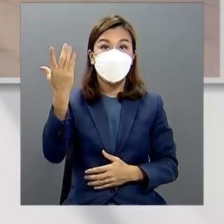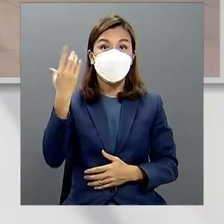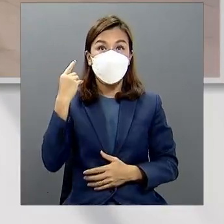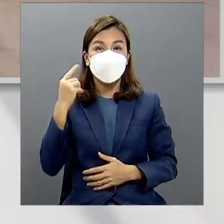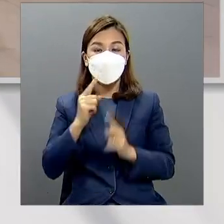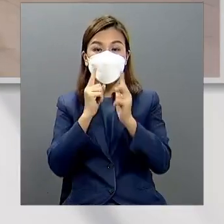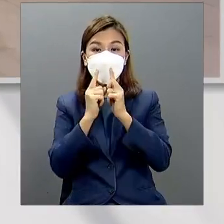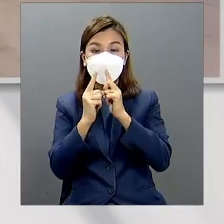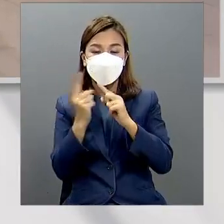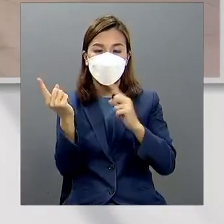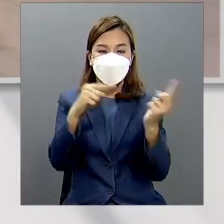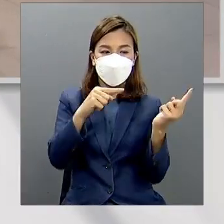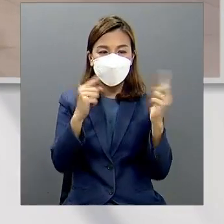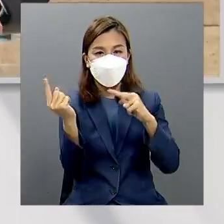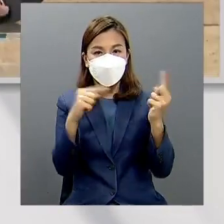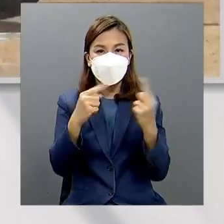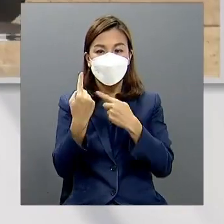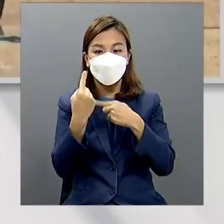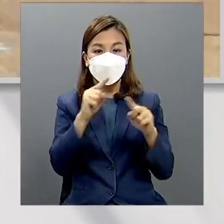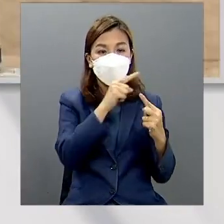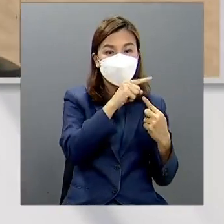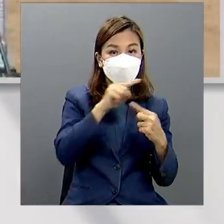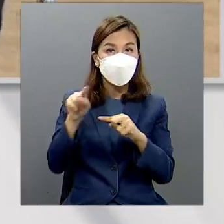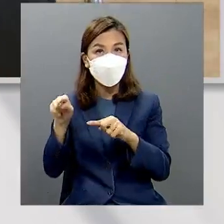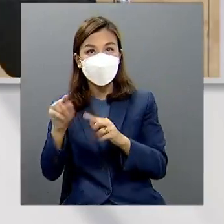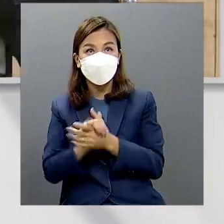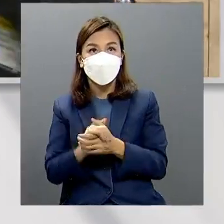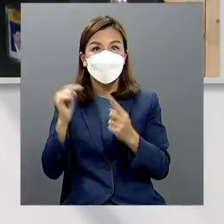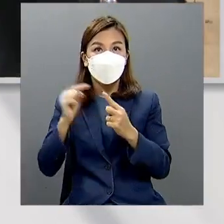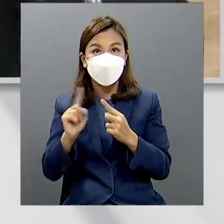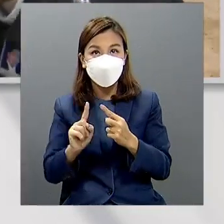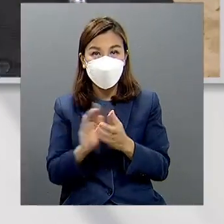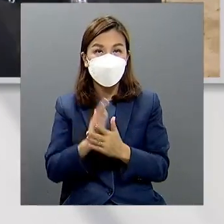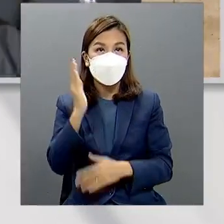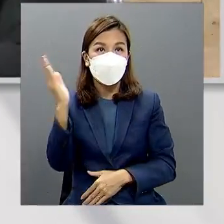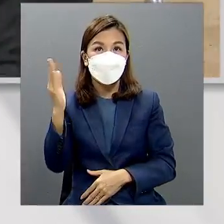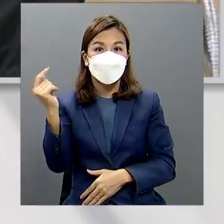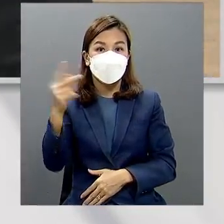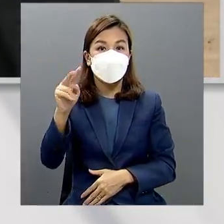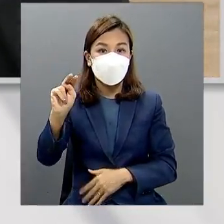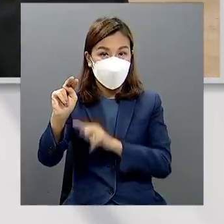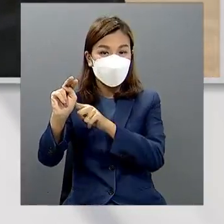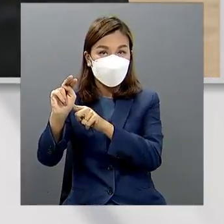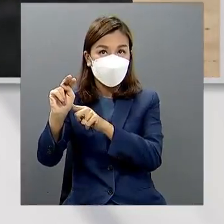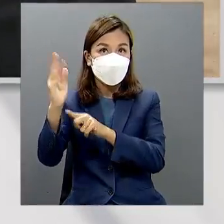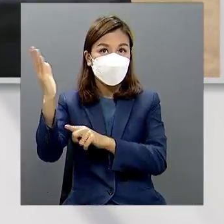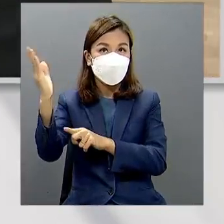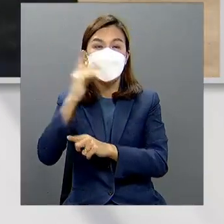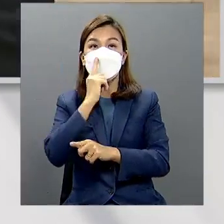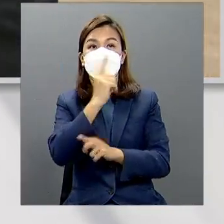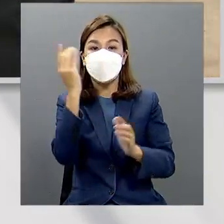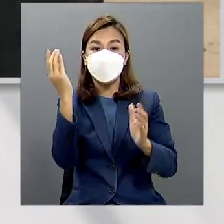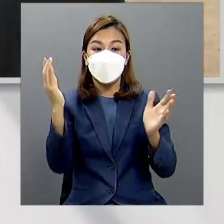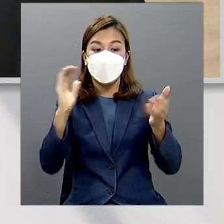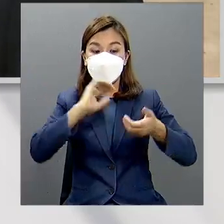ากันเลยดีกว่าค่ะระหว่างพลเอกกับร้อยเอกผู้กองธรรมนัสแถลงย้ำไม่กลับไปร่วมงานกับพรรคพลังประช